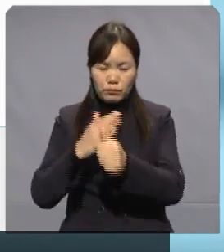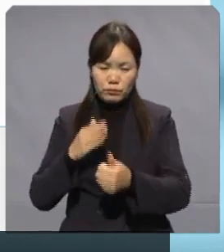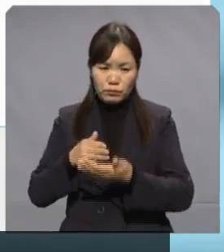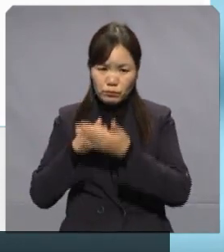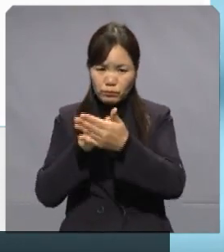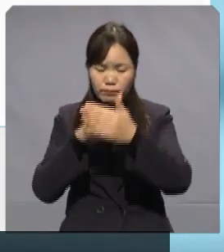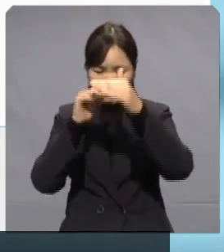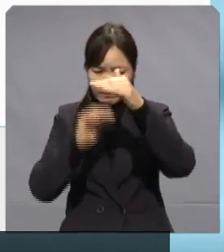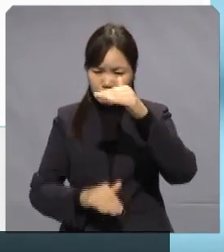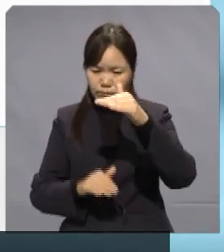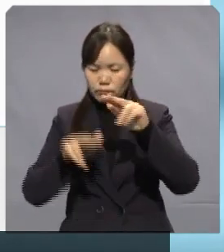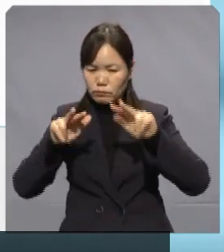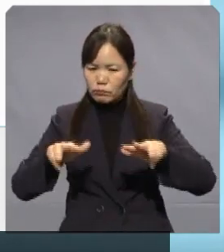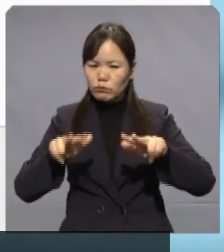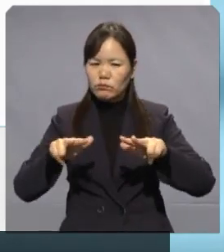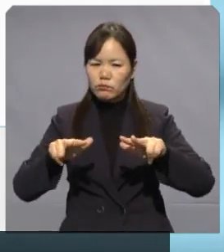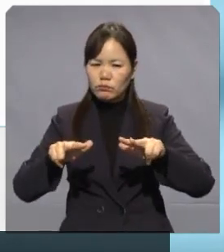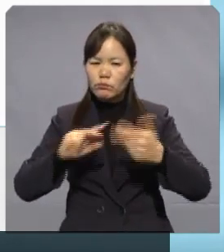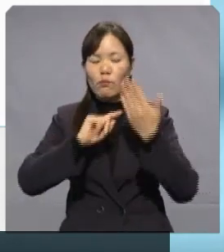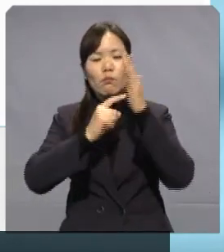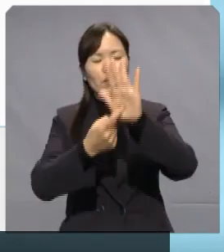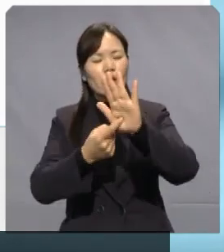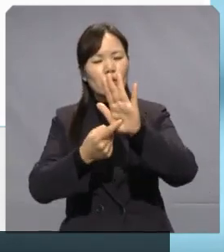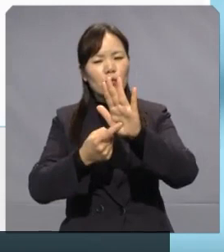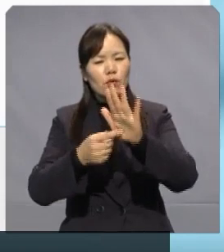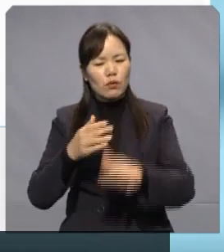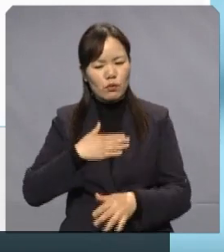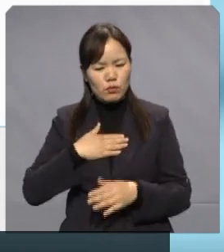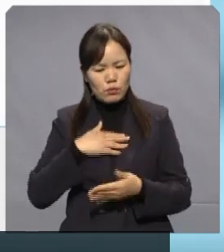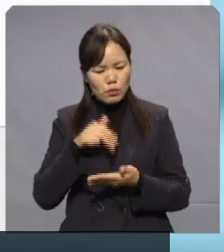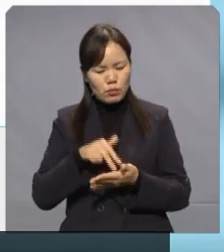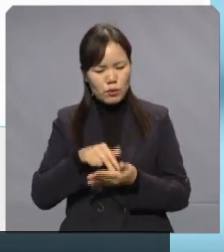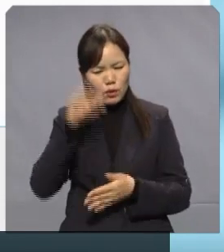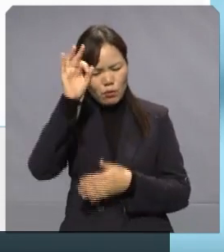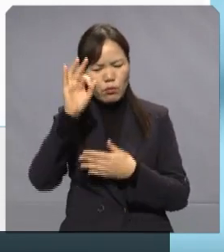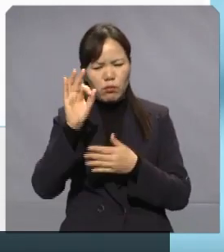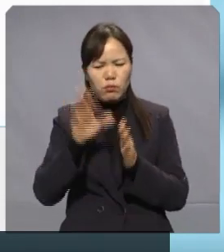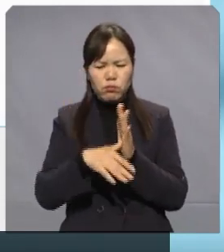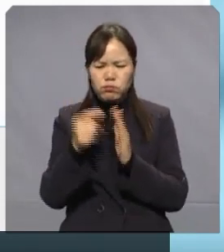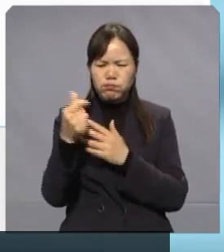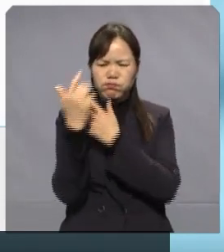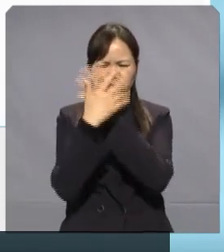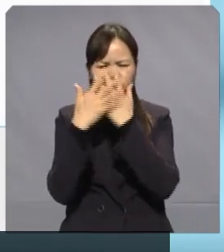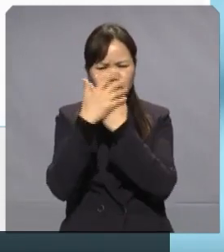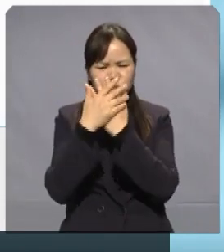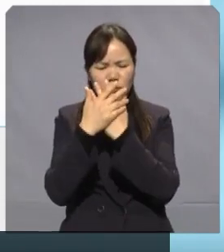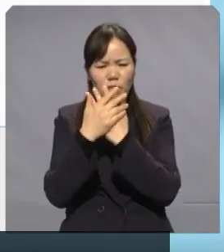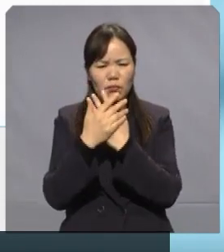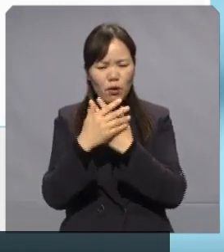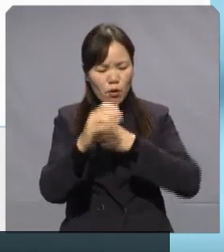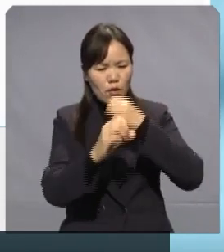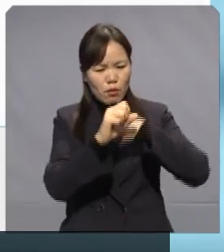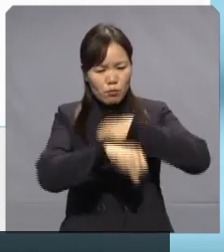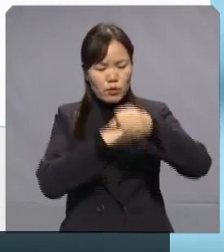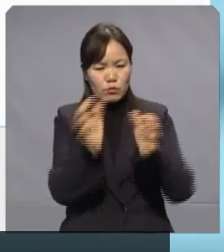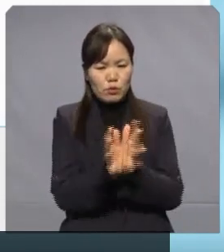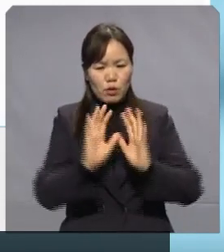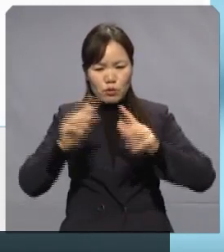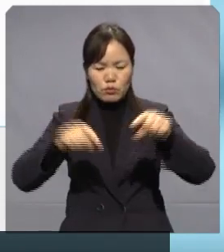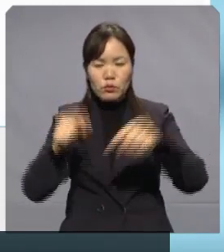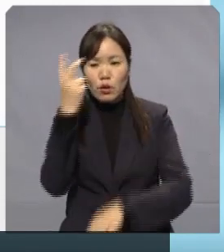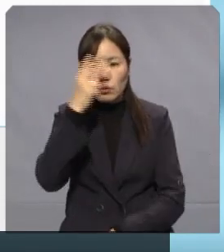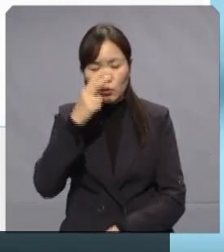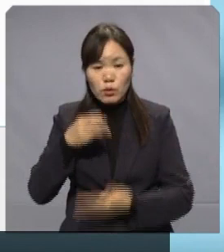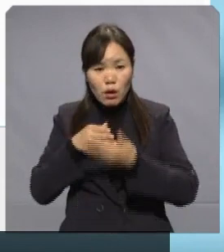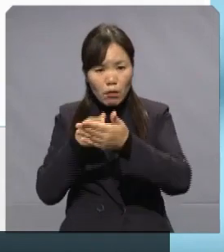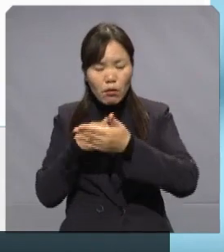건의안을 지금 이 타이밍에 그 내놓는다는 거는 저는 개인적으로 볼때좀 모호하다라고 보는 게 기본적으로 민주당에서 국정조사를 하자라고 해서